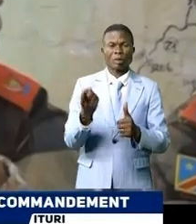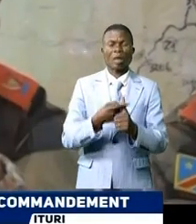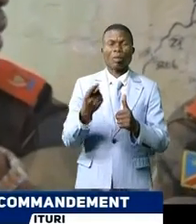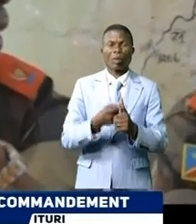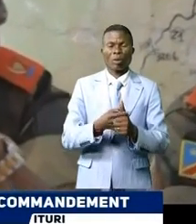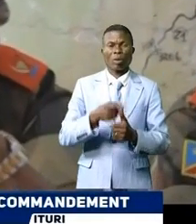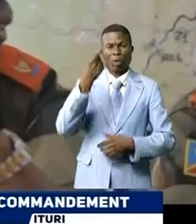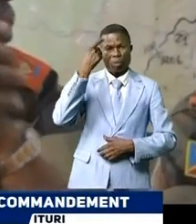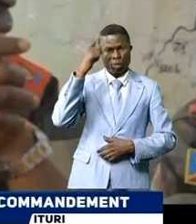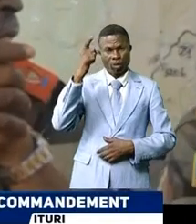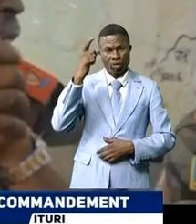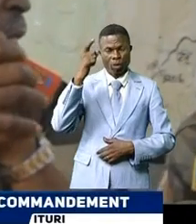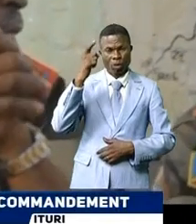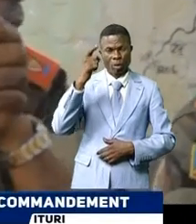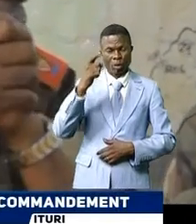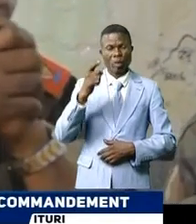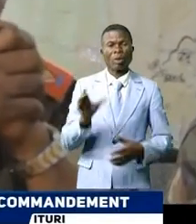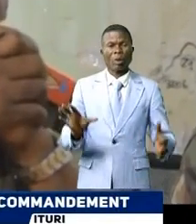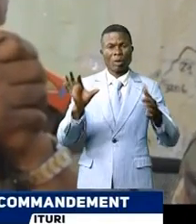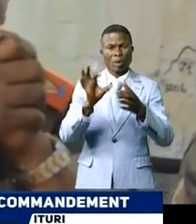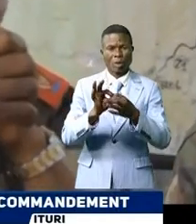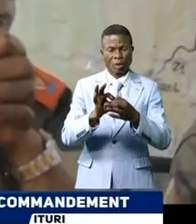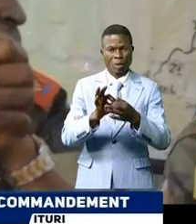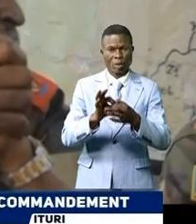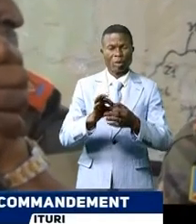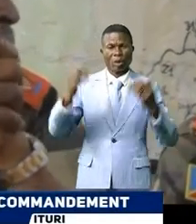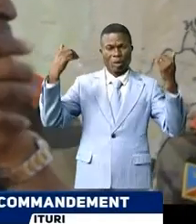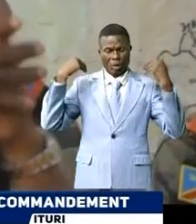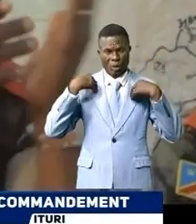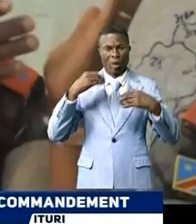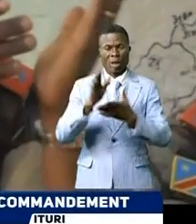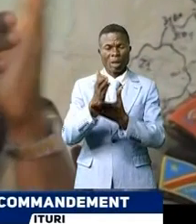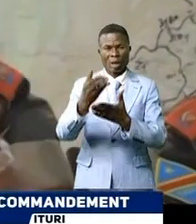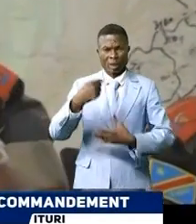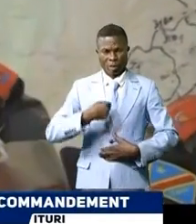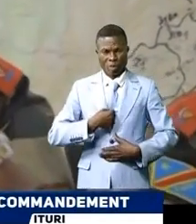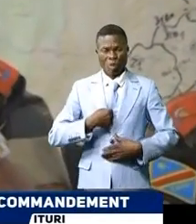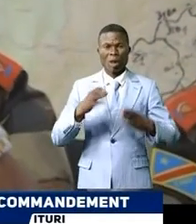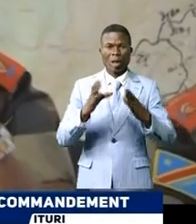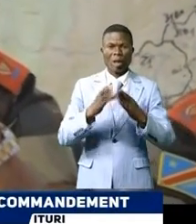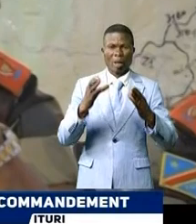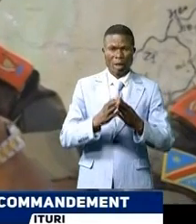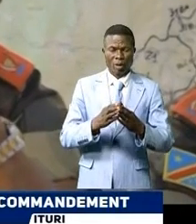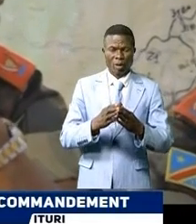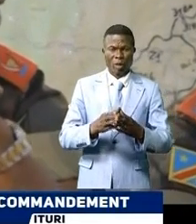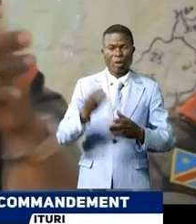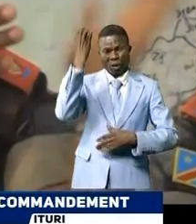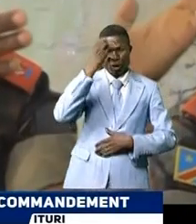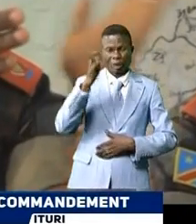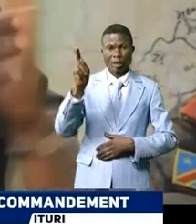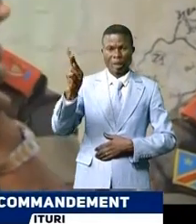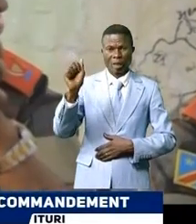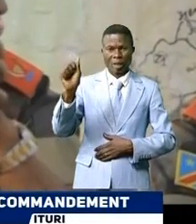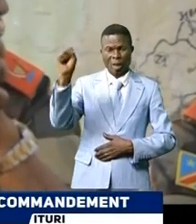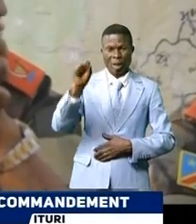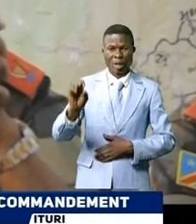à la complicité professionnelle qu'il y a eu entre moi et le général Kassongo, en même temps avec